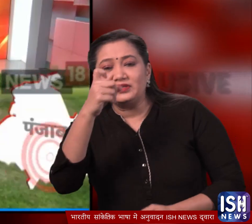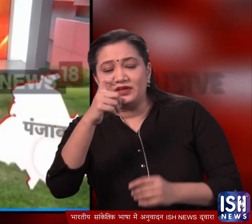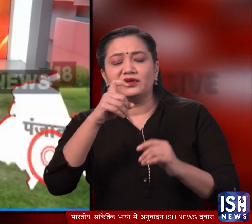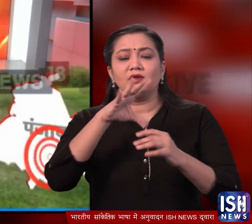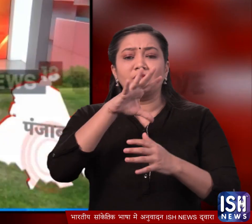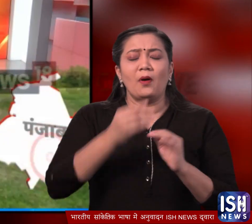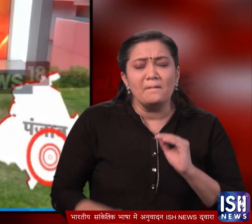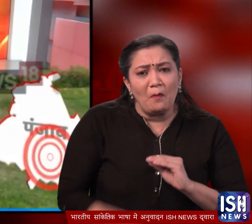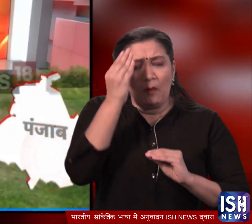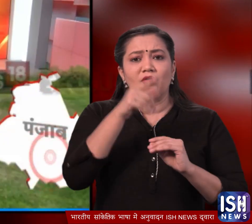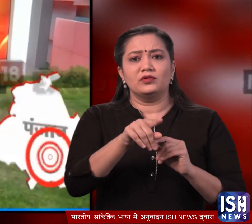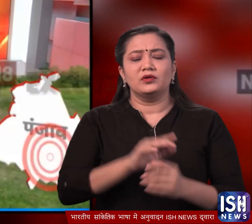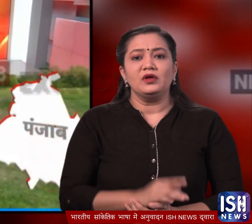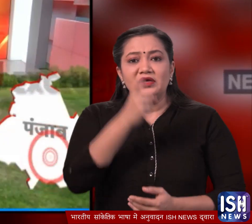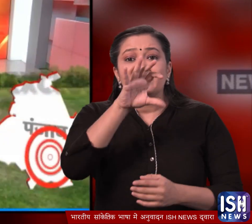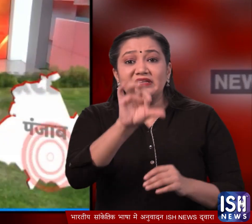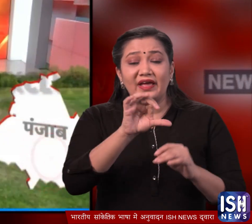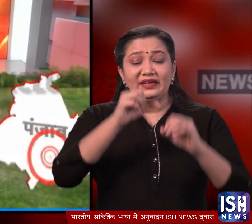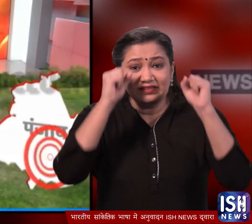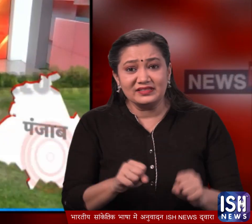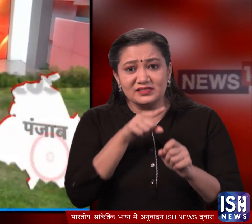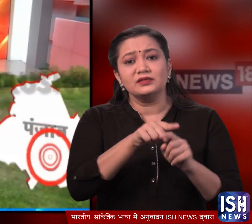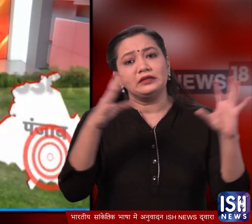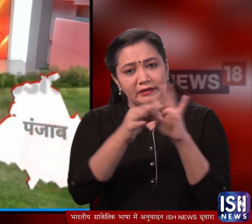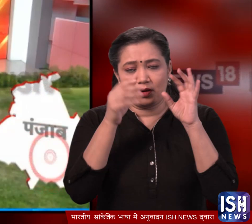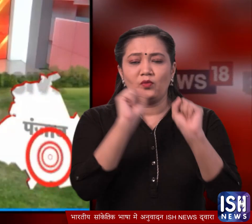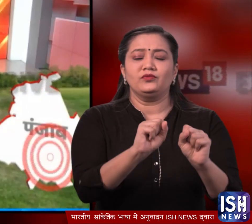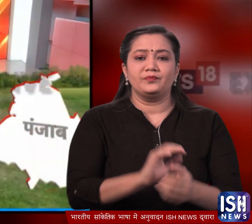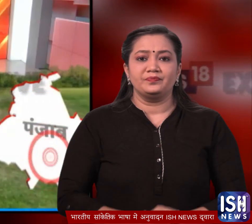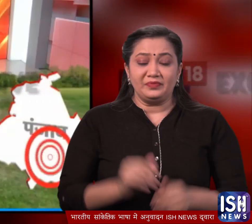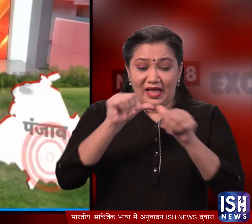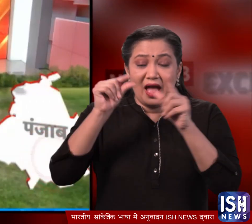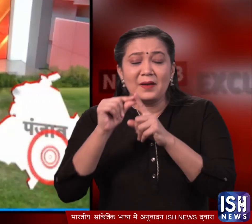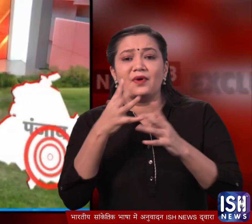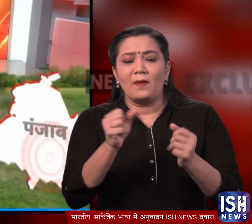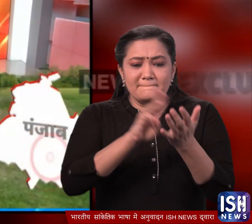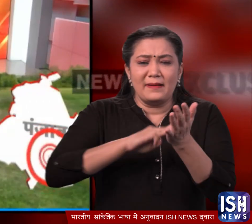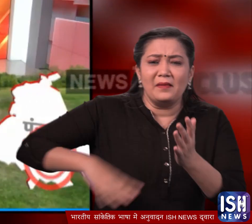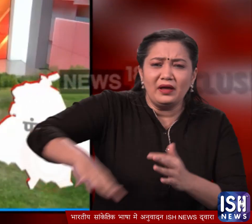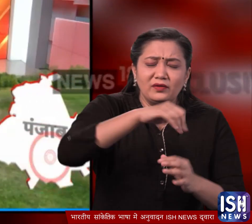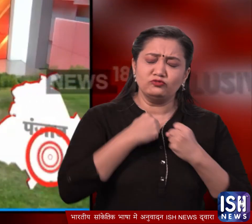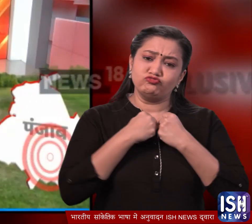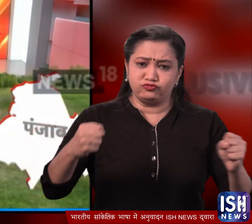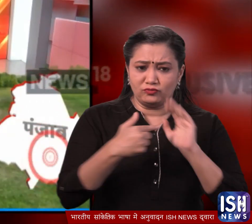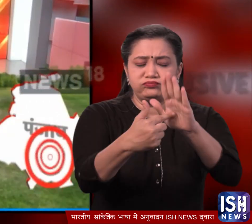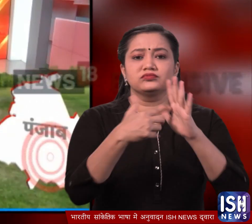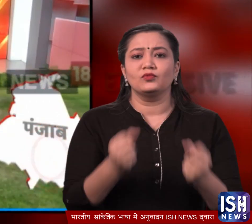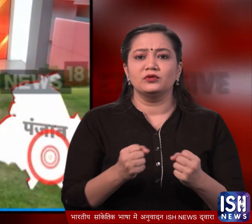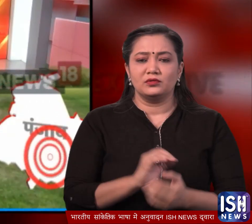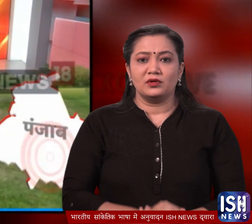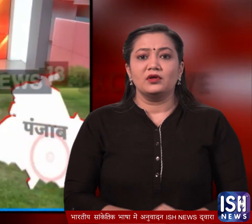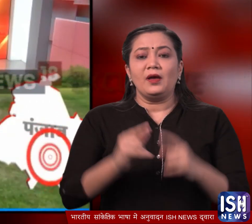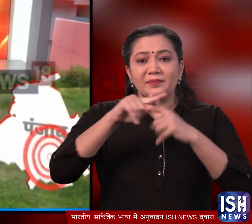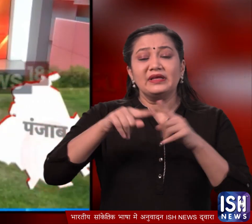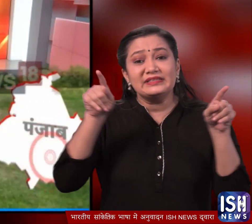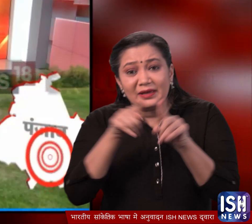के मालवा इलाके में आती है, जहां राज्य की 117 विधानसभा सीटों में सबसे ज्यादा 69 सीटें हैं। यही वजह है कि